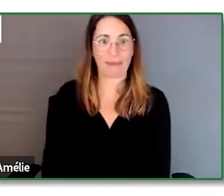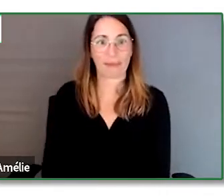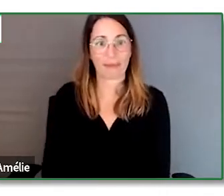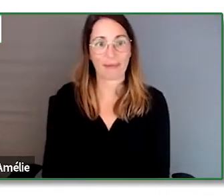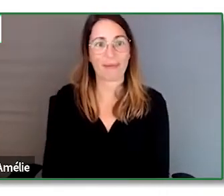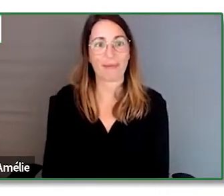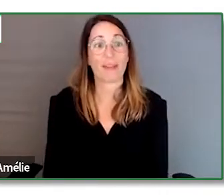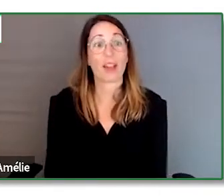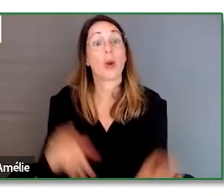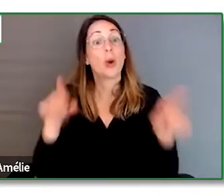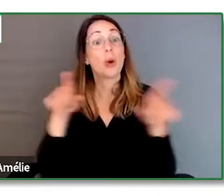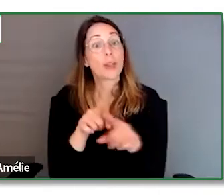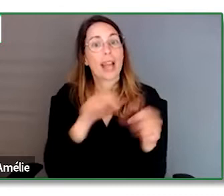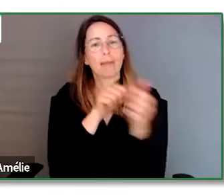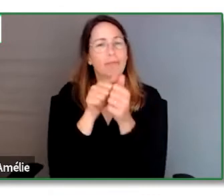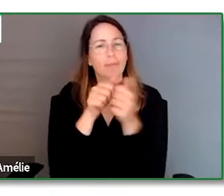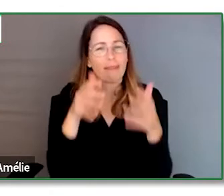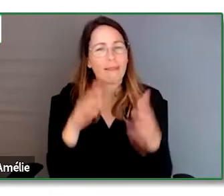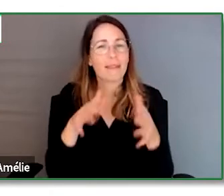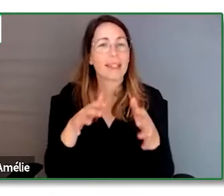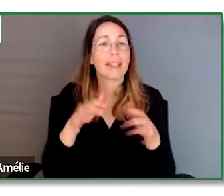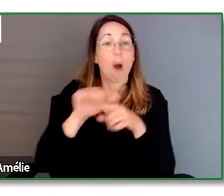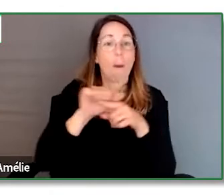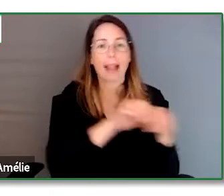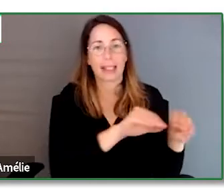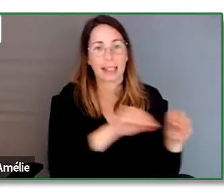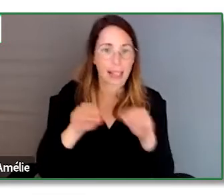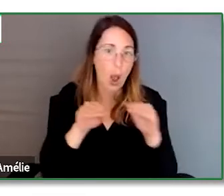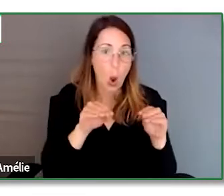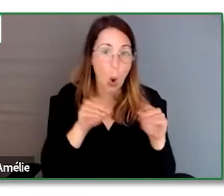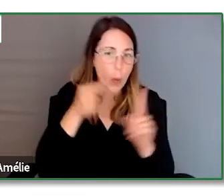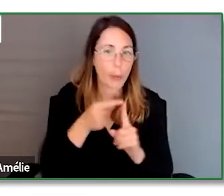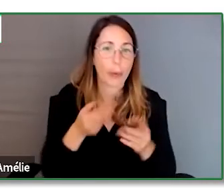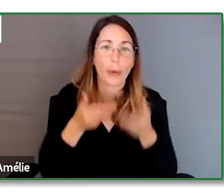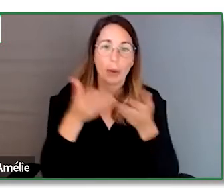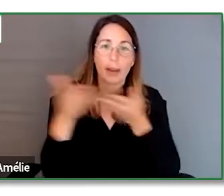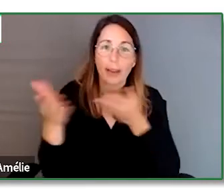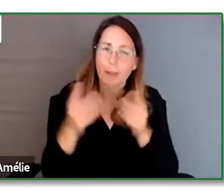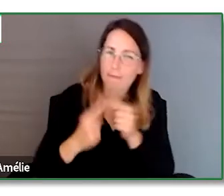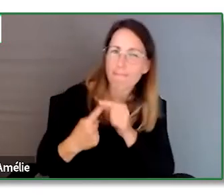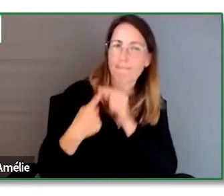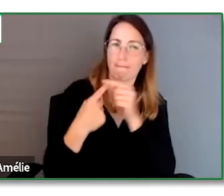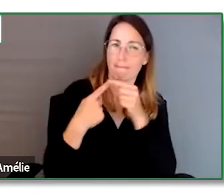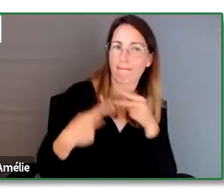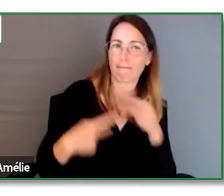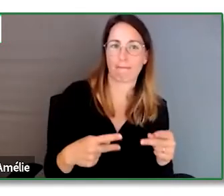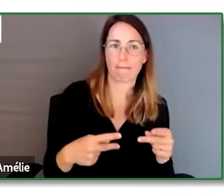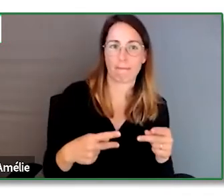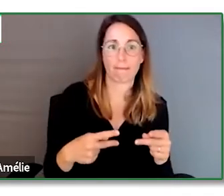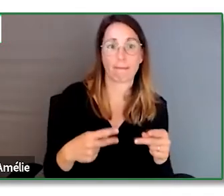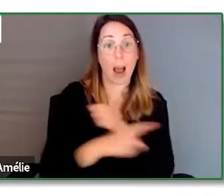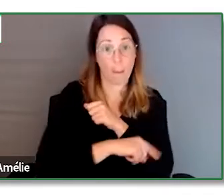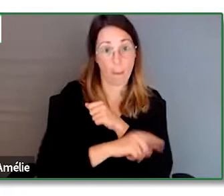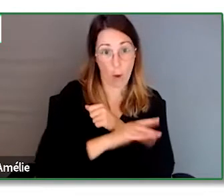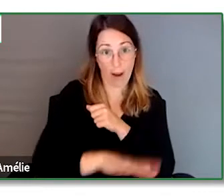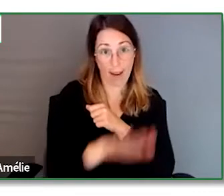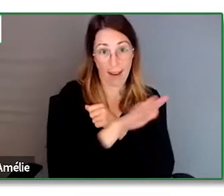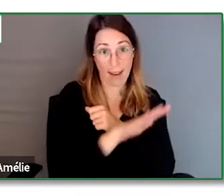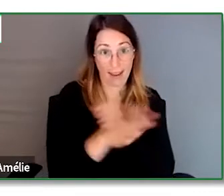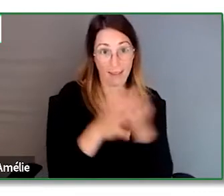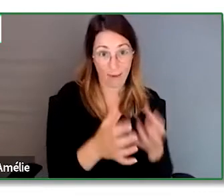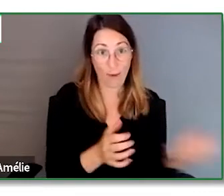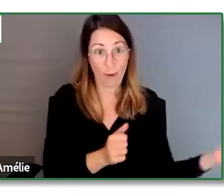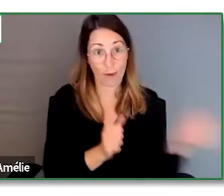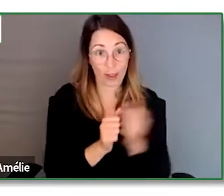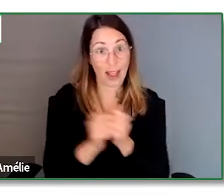formation pour offrir des services exclusifs pour les employés qui veulent travailler avec les visiteurs. Nous évaluons également